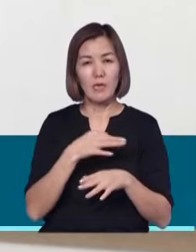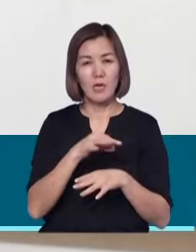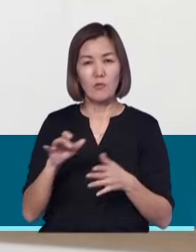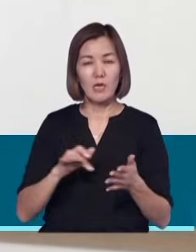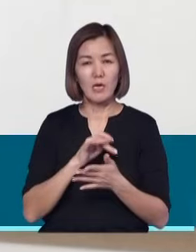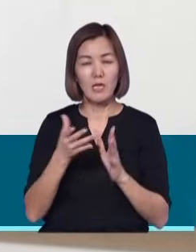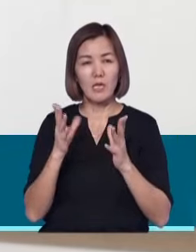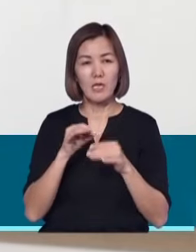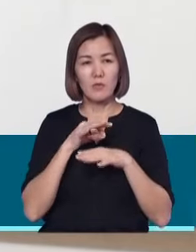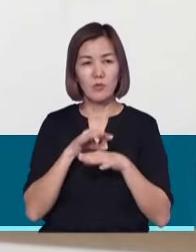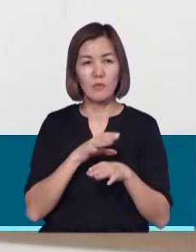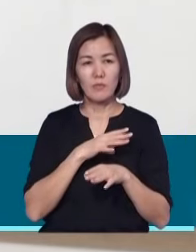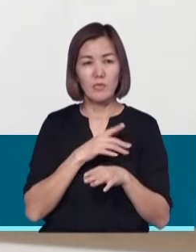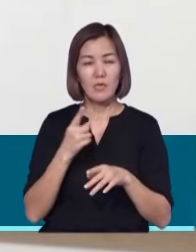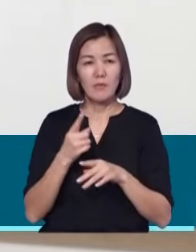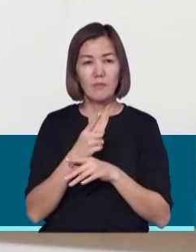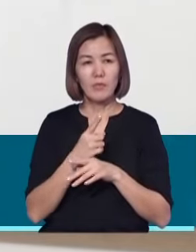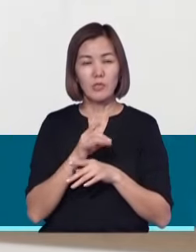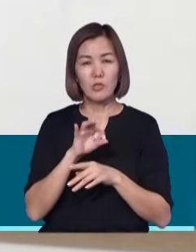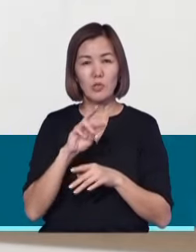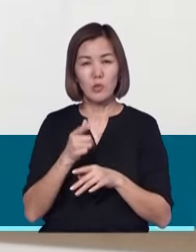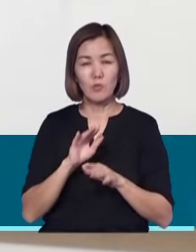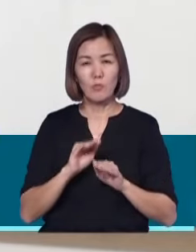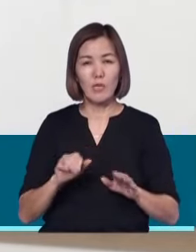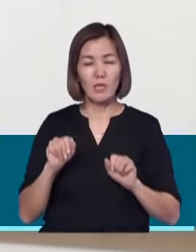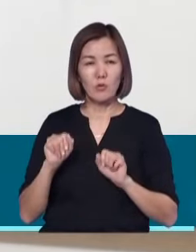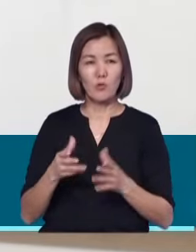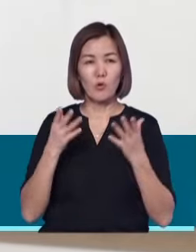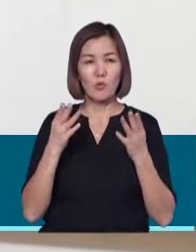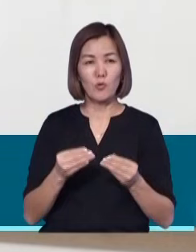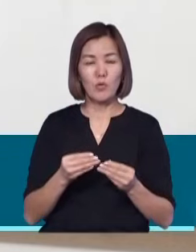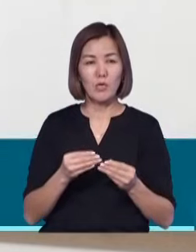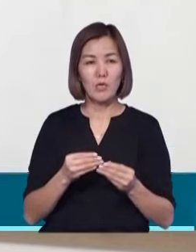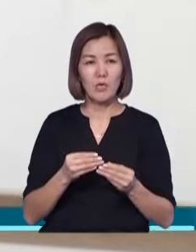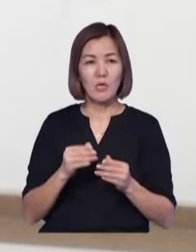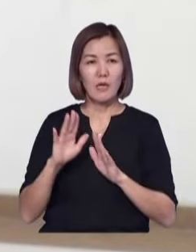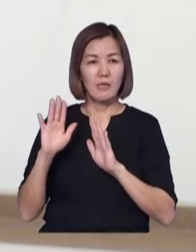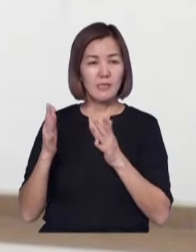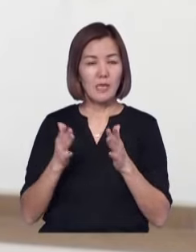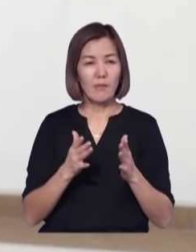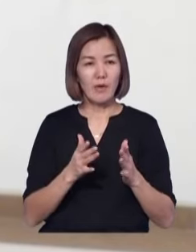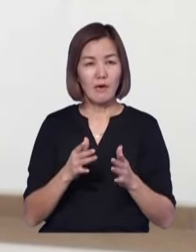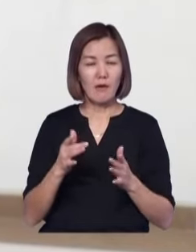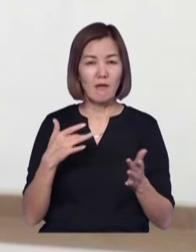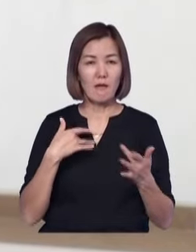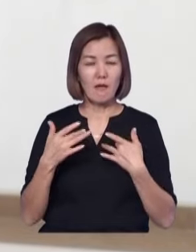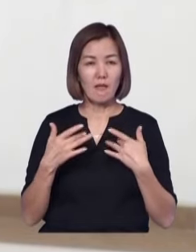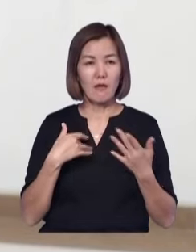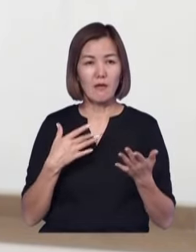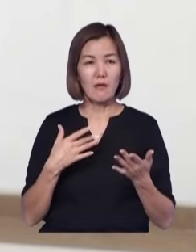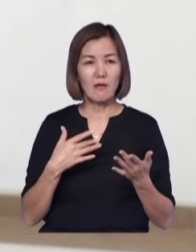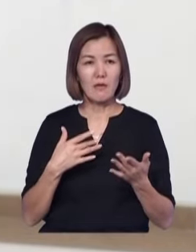аралап шығамыз және сонымен бірінші июнь балаларды қорғау күніне орай мына орталық саябақта бұлардың жаңа гала-концерті